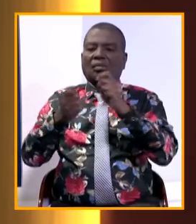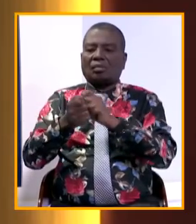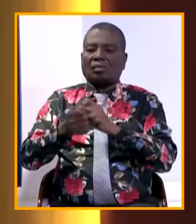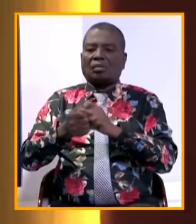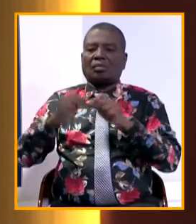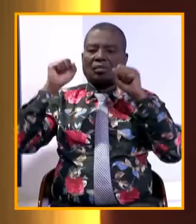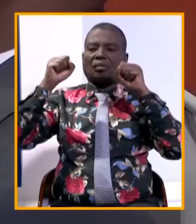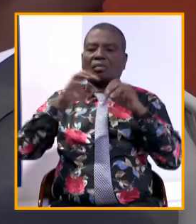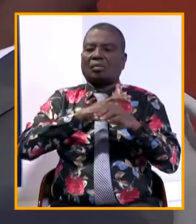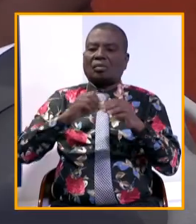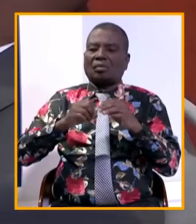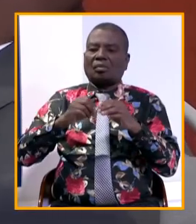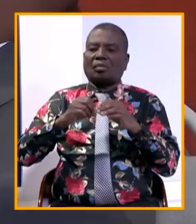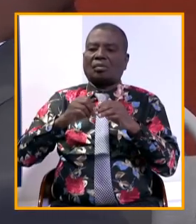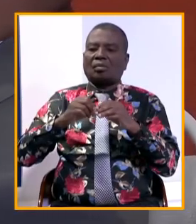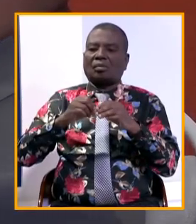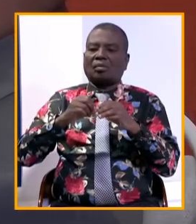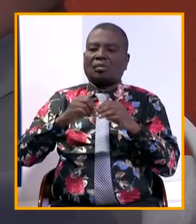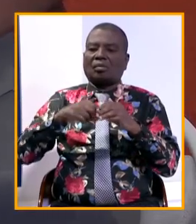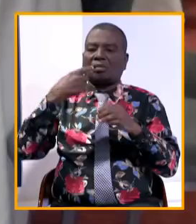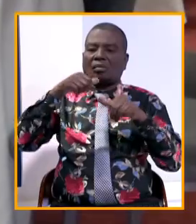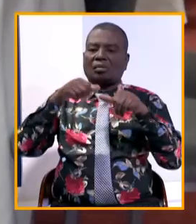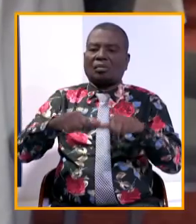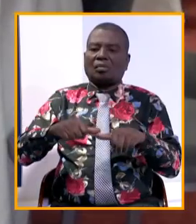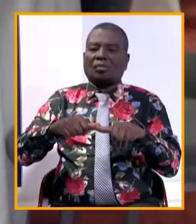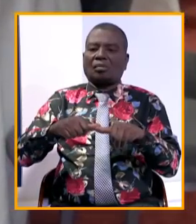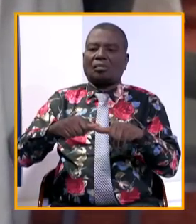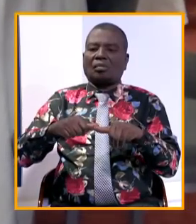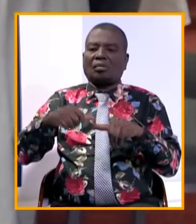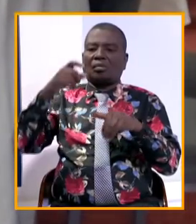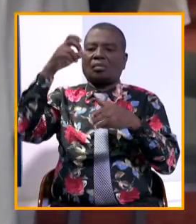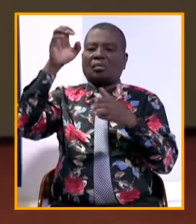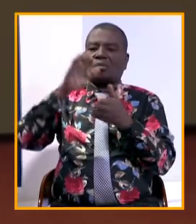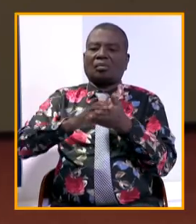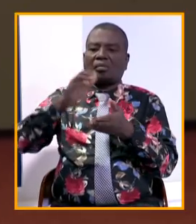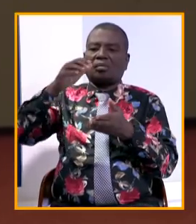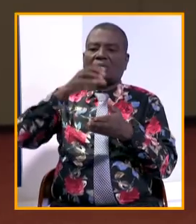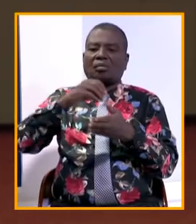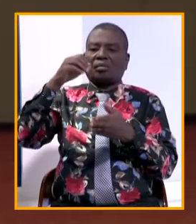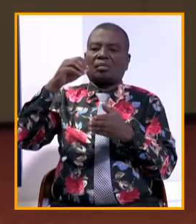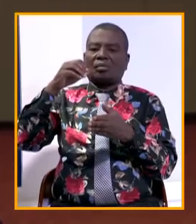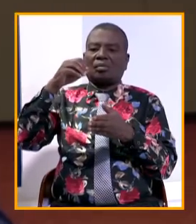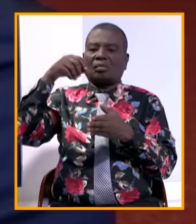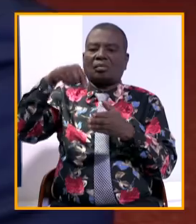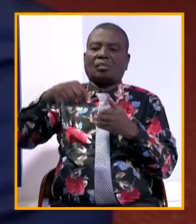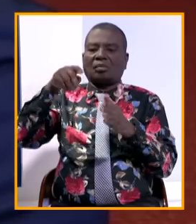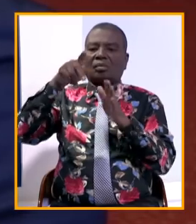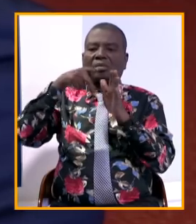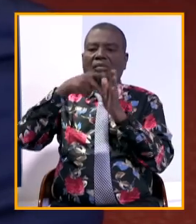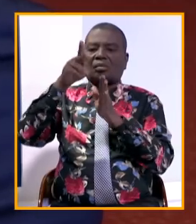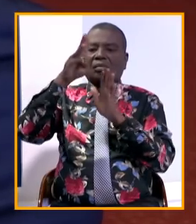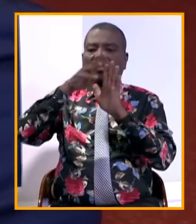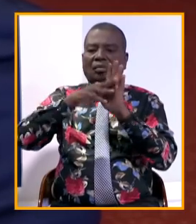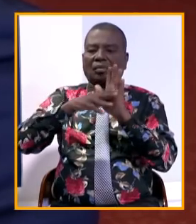de l'efficacité des paiements transfrontaliers qui restent particulièrement coûteux et complexes. Surtout que ces paiements